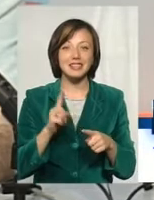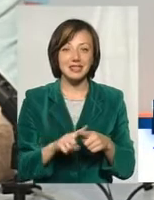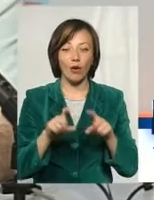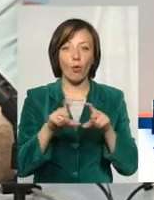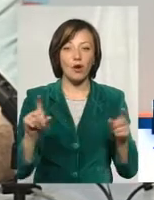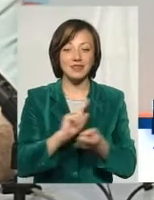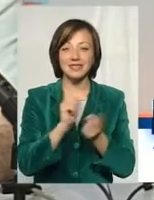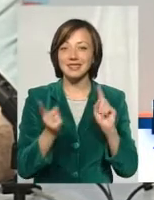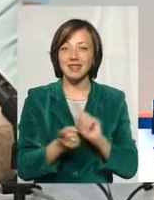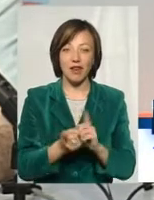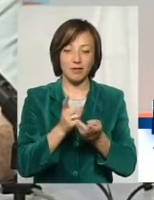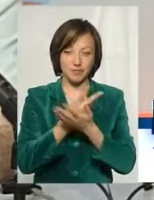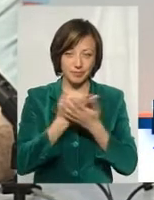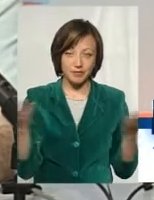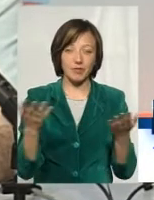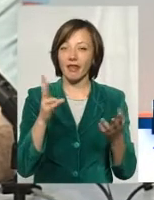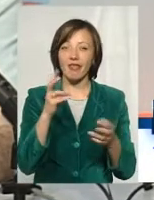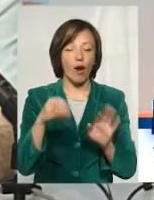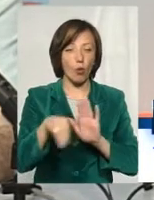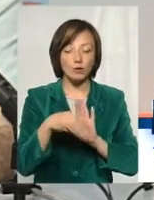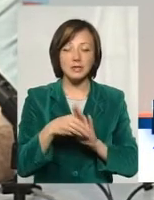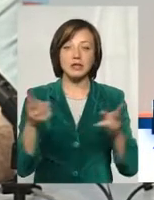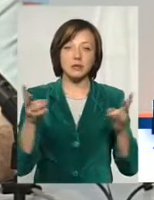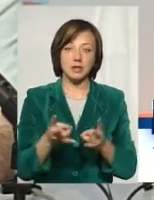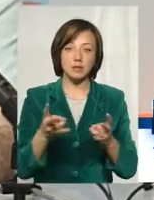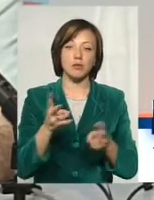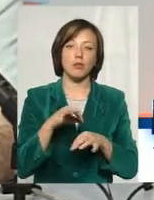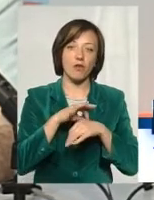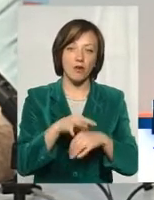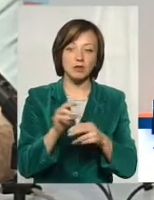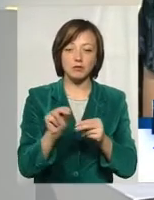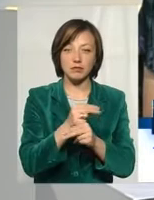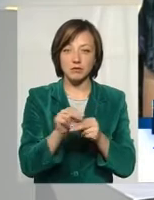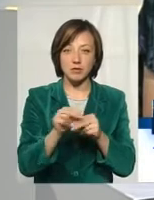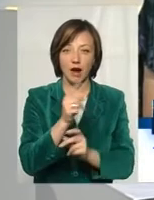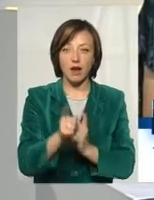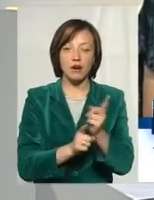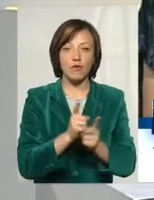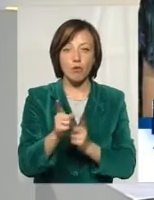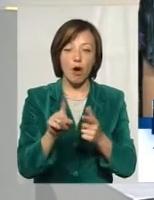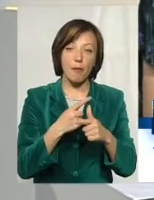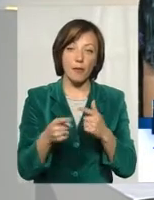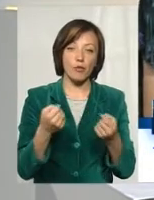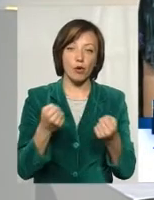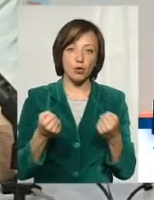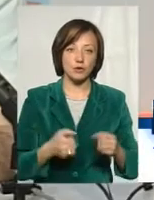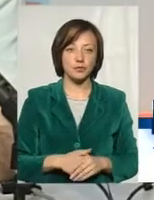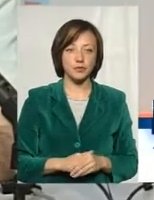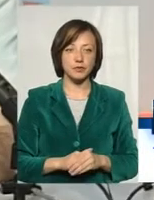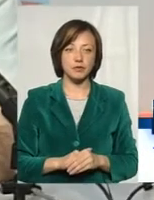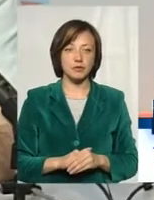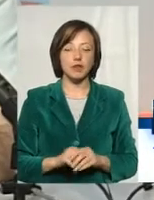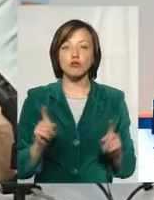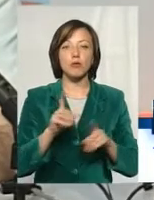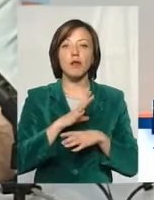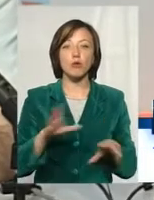став некорупційним, або, то потрібно все-таки зараз провести якусь корупційну реформу або боротися з нею, щоб не було ризику